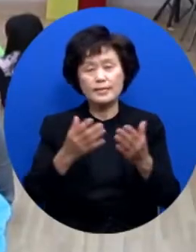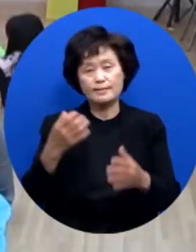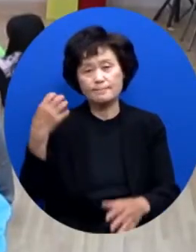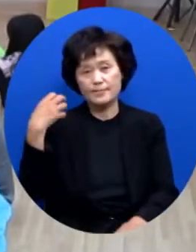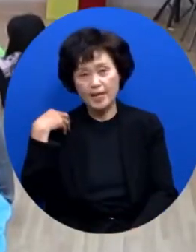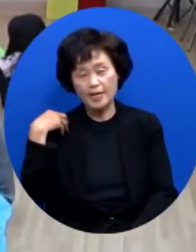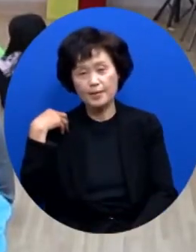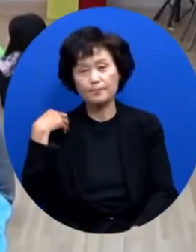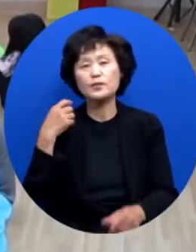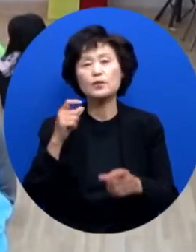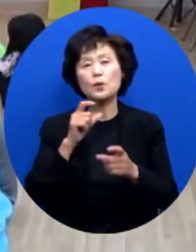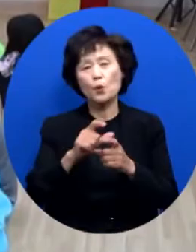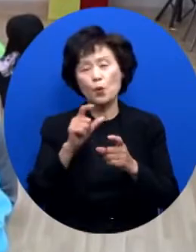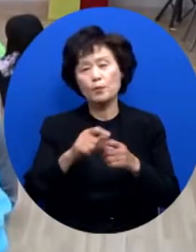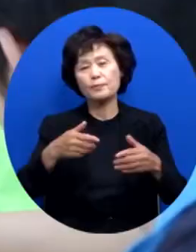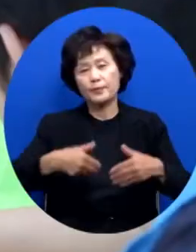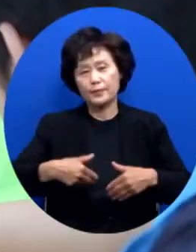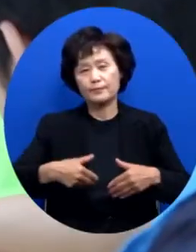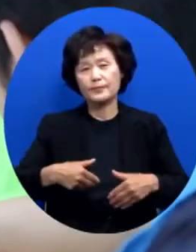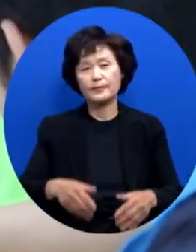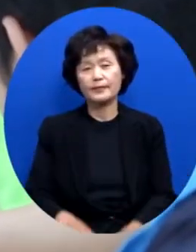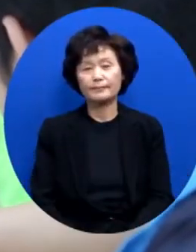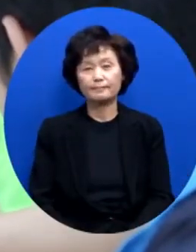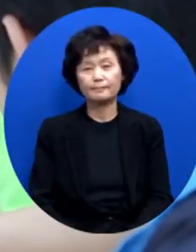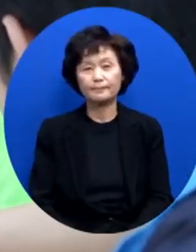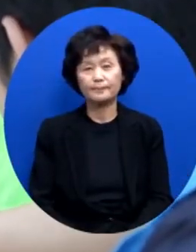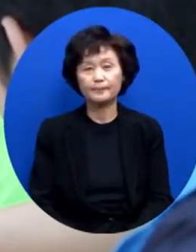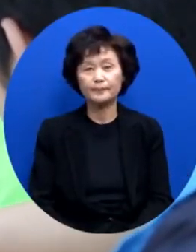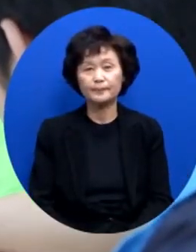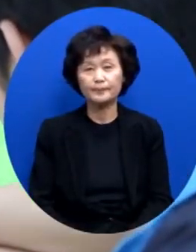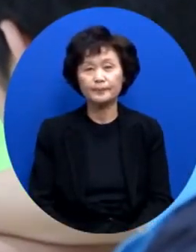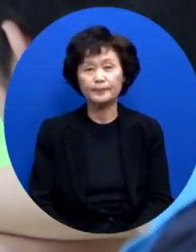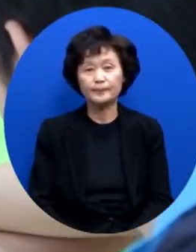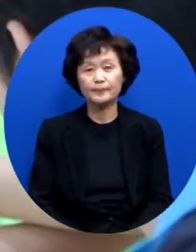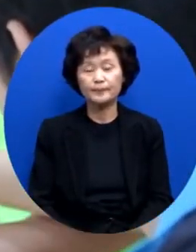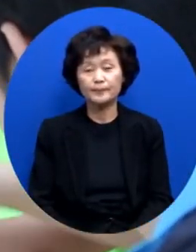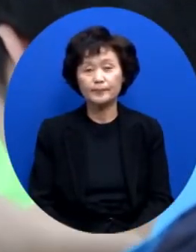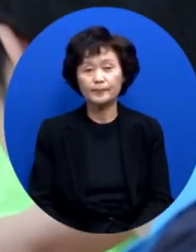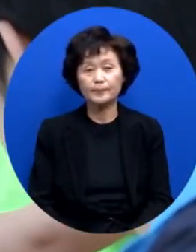위한 고민이 요청되고 있습니다. CTS 뉴스 김인혜입니다.